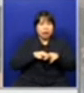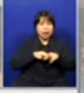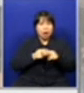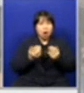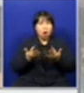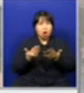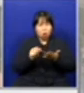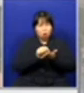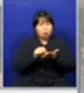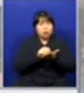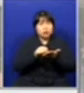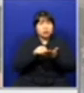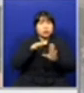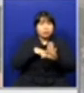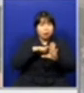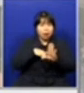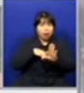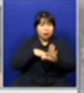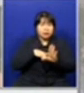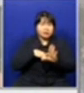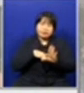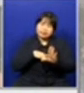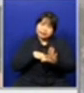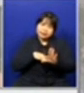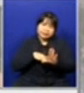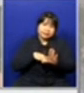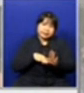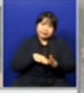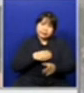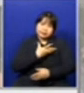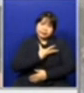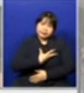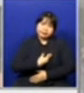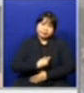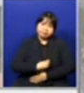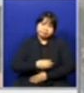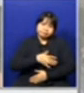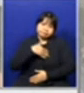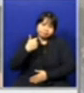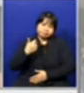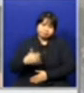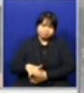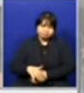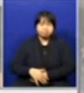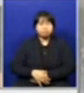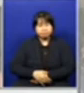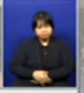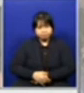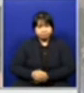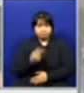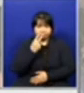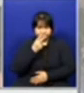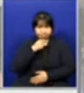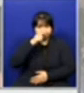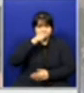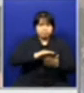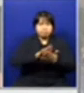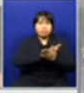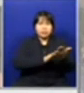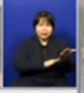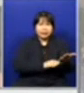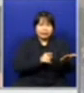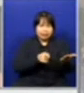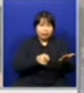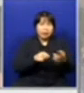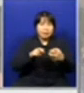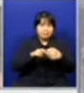บียนเป็นภาพที่น่าหดหู่มากกับท่านประธานท่านเห็นแล้วว่าบ้านเมืองเราเกิดอะไรขึ้นในภาวะเหตุ